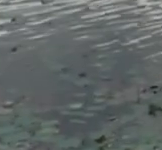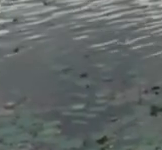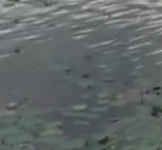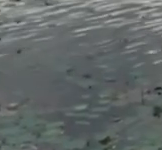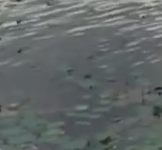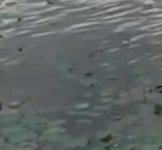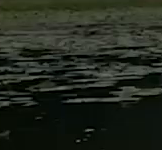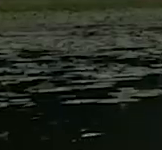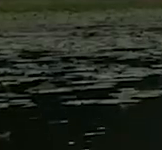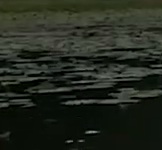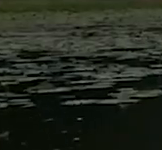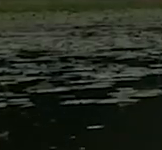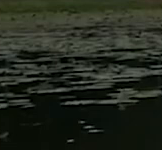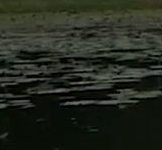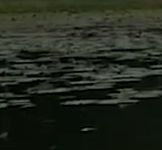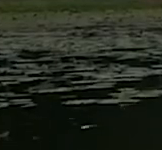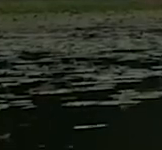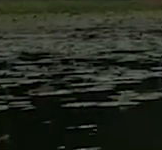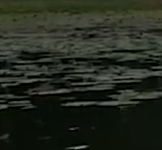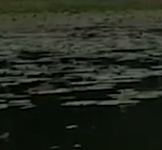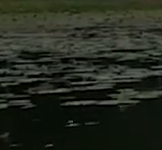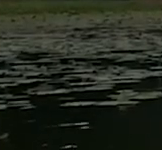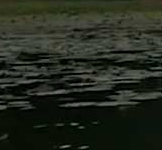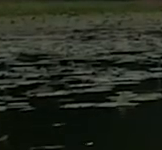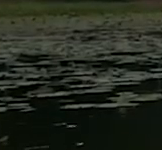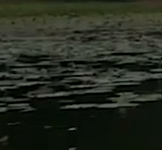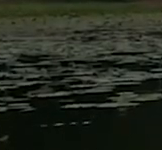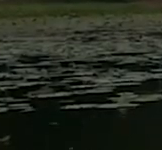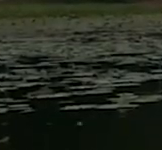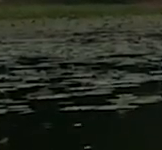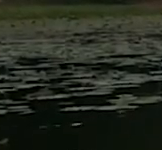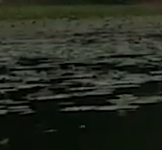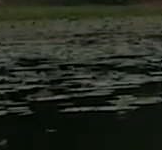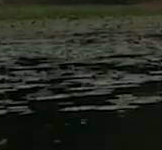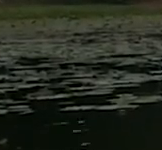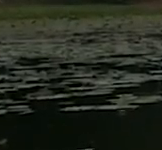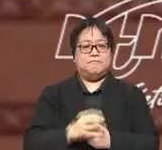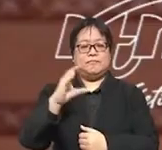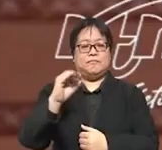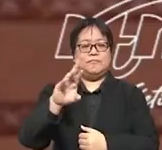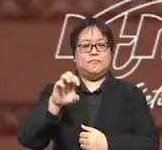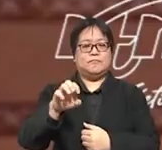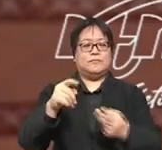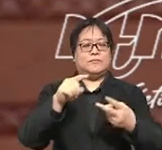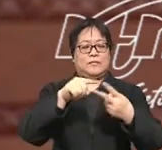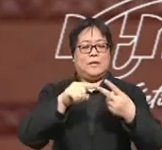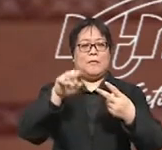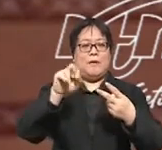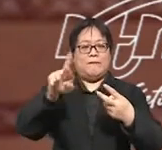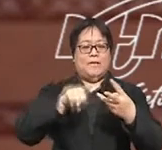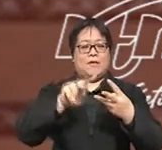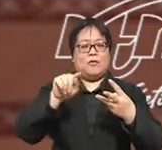RS officer Aini soalnya saya bagaimana mungkin ya kalau dalam keadaan Khoiri Uniba fuzon ini